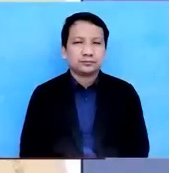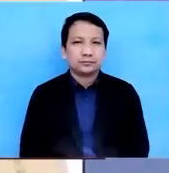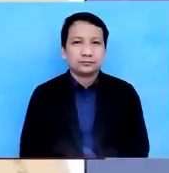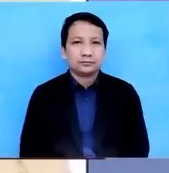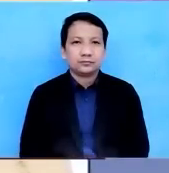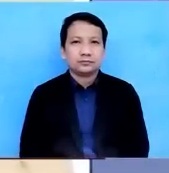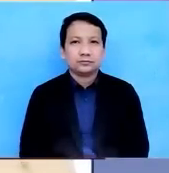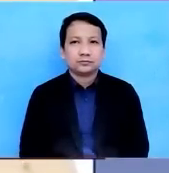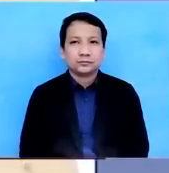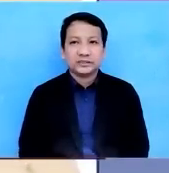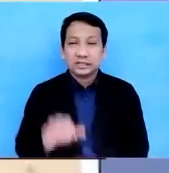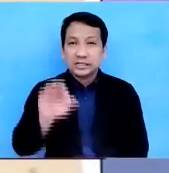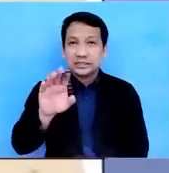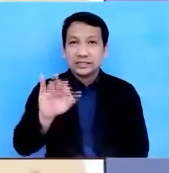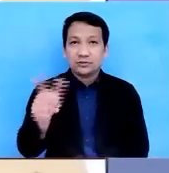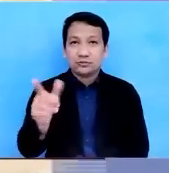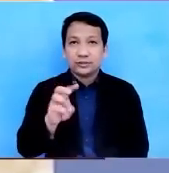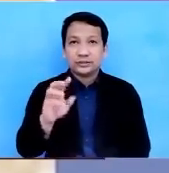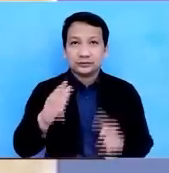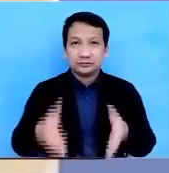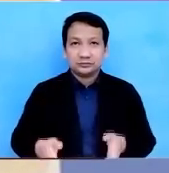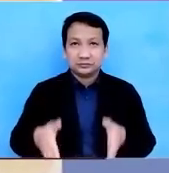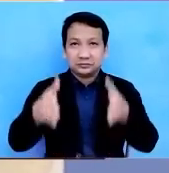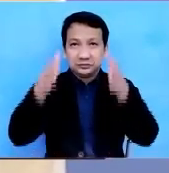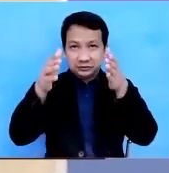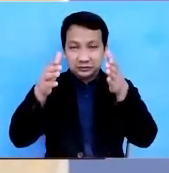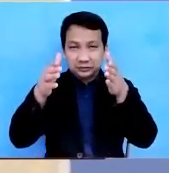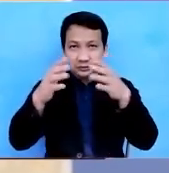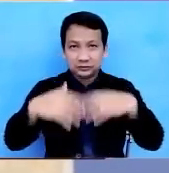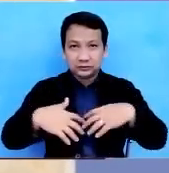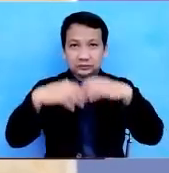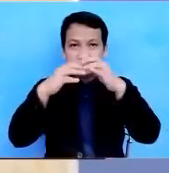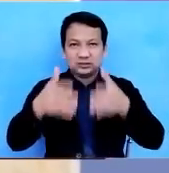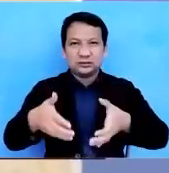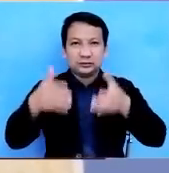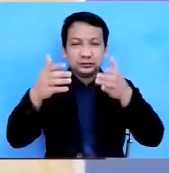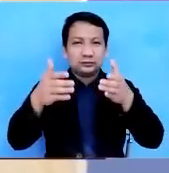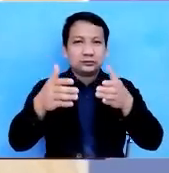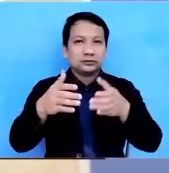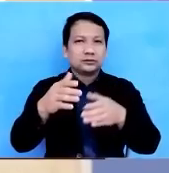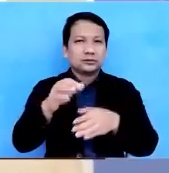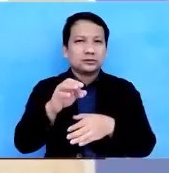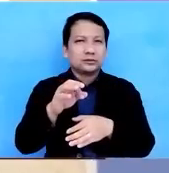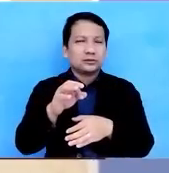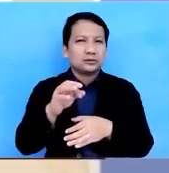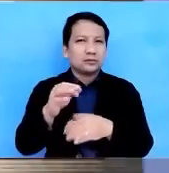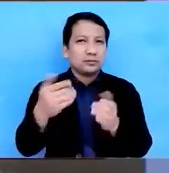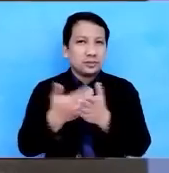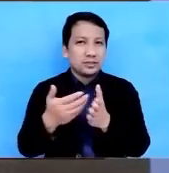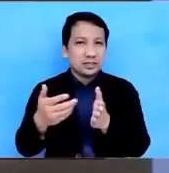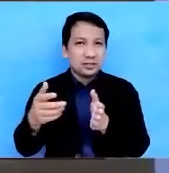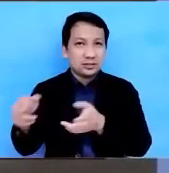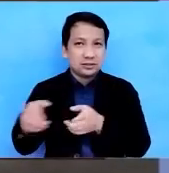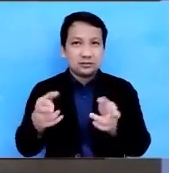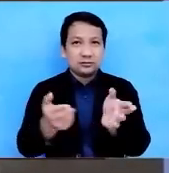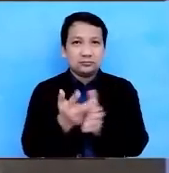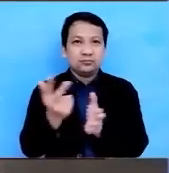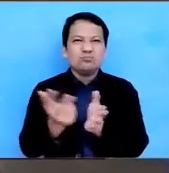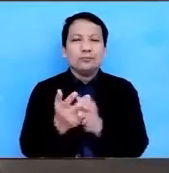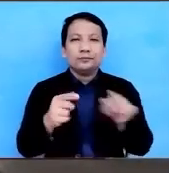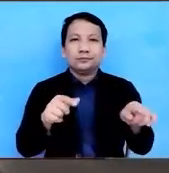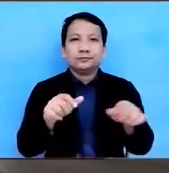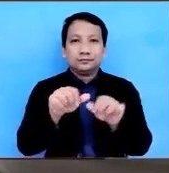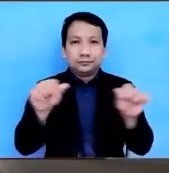Taong 1926 nang itayo ang Manila Post Office malapit sa Ilog, Pasig. Ayon sa historian at arkitektong si Gerard Lico,